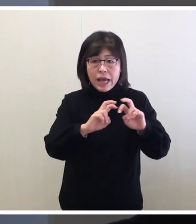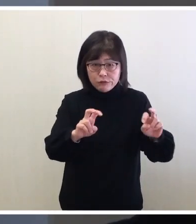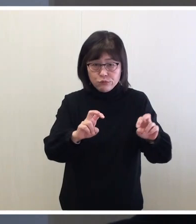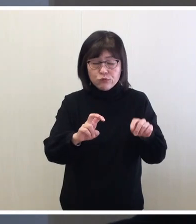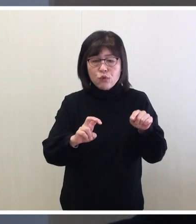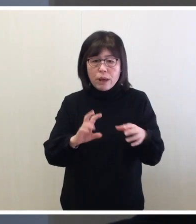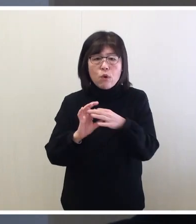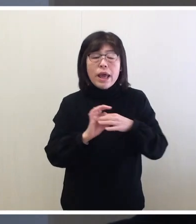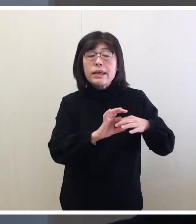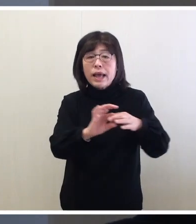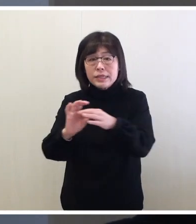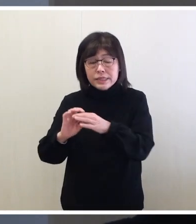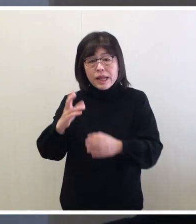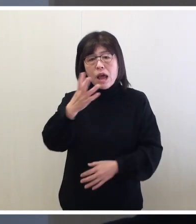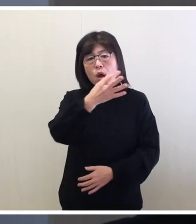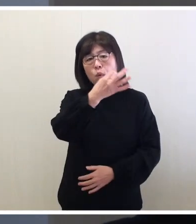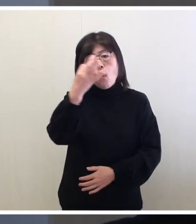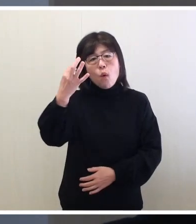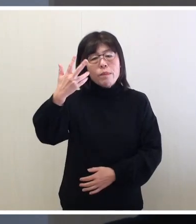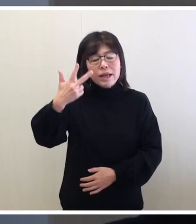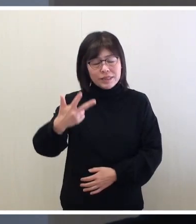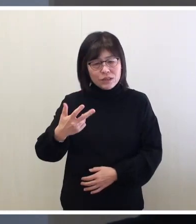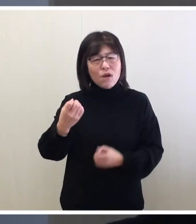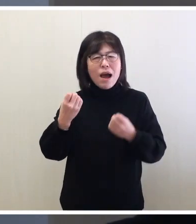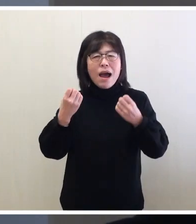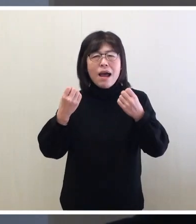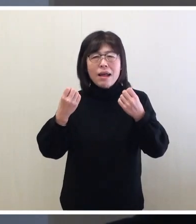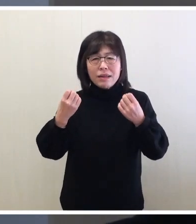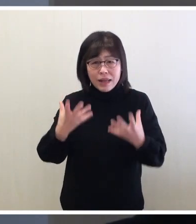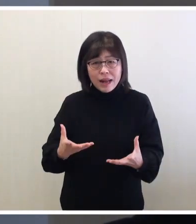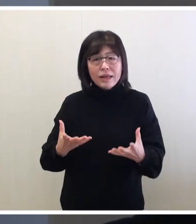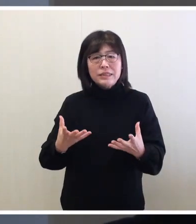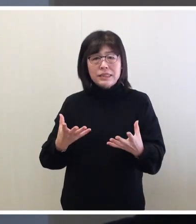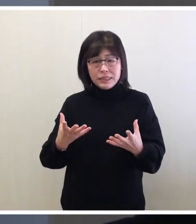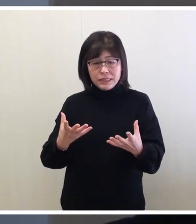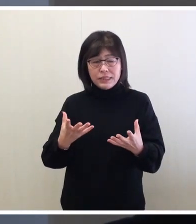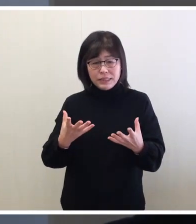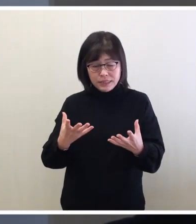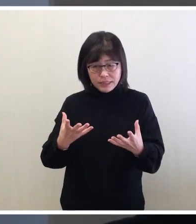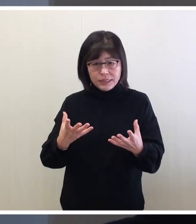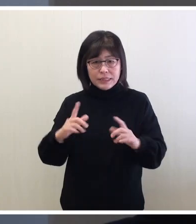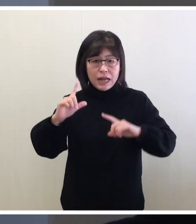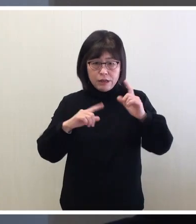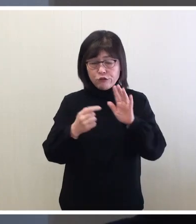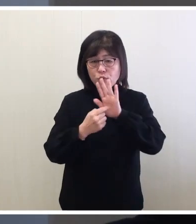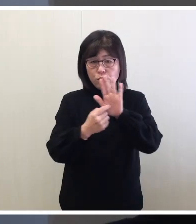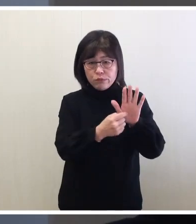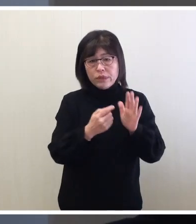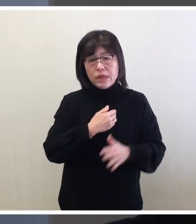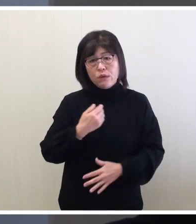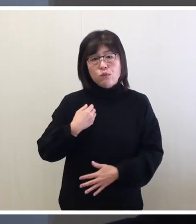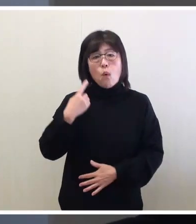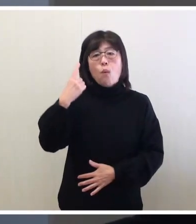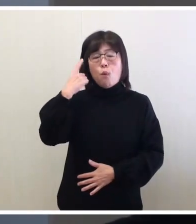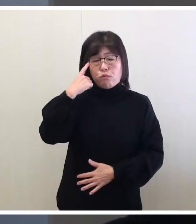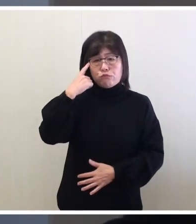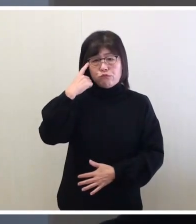動して、神戸における新たなシナジーを生み出すことができると考えています。